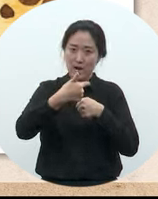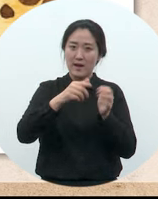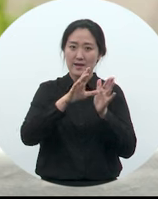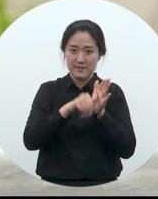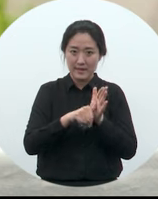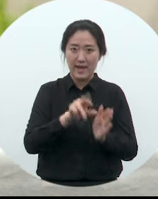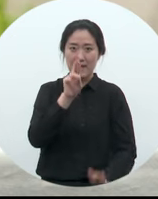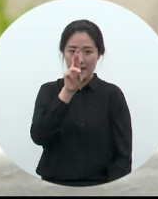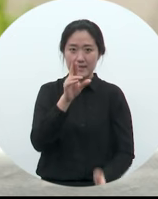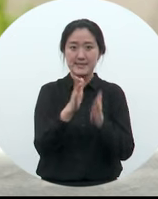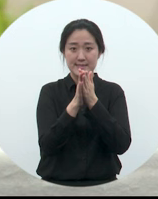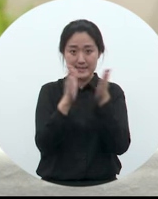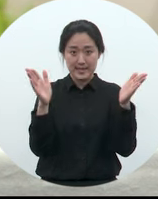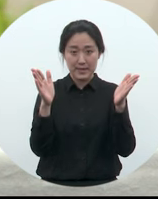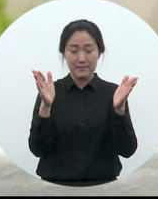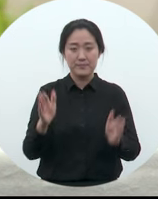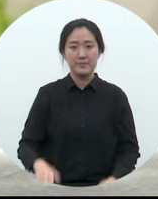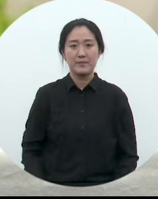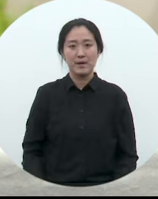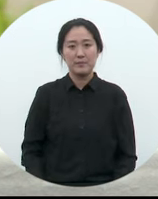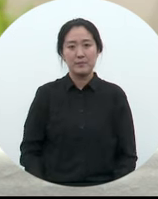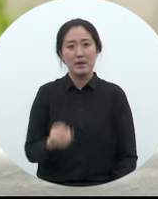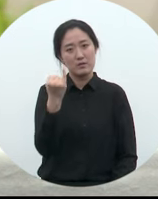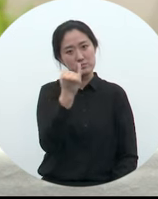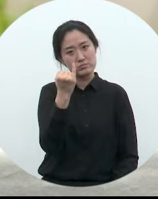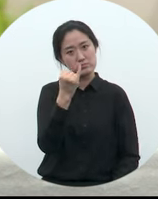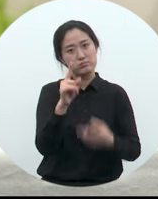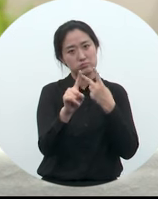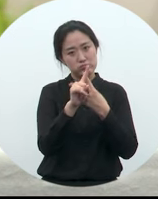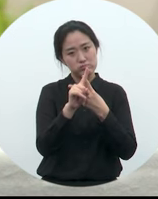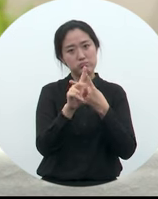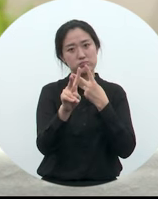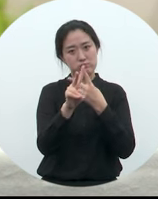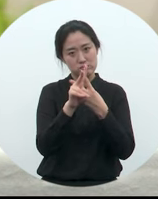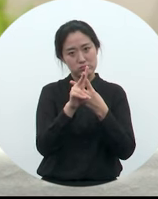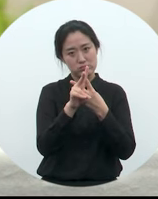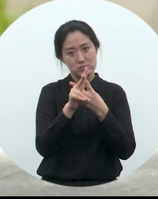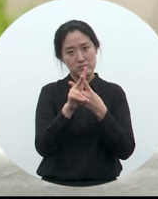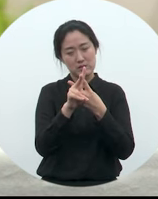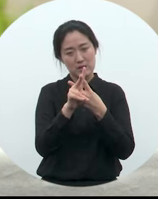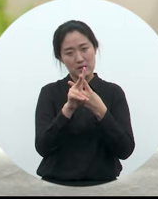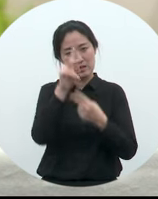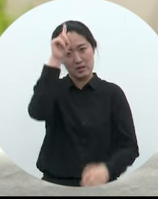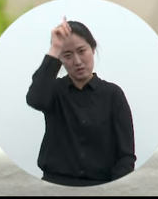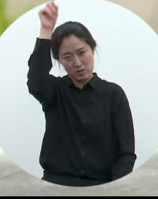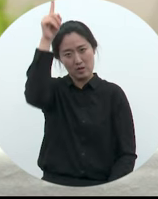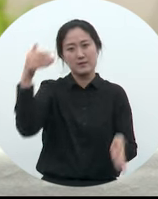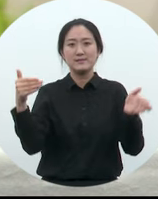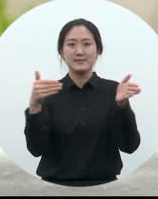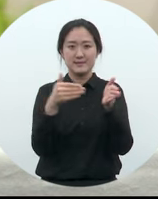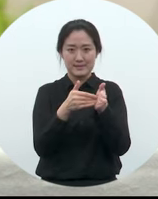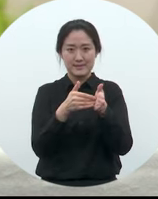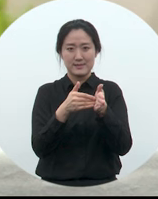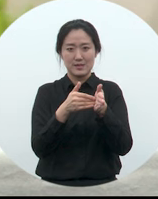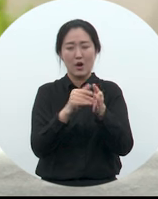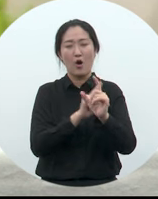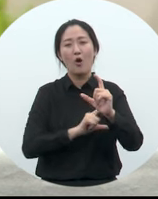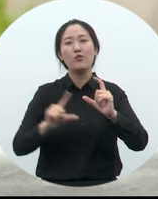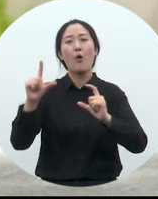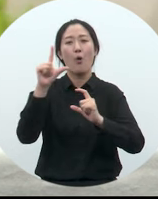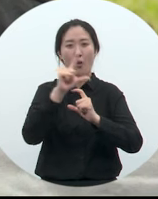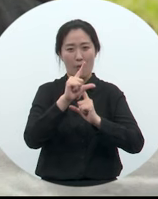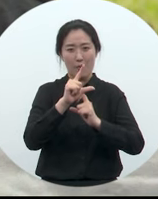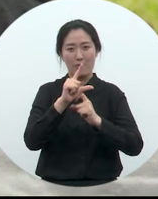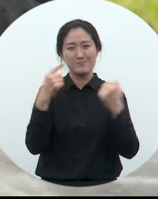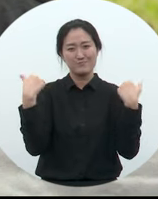초등학교 5학년이나 6학년 때 초경을 하니까 여자아이들 같은 경우는 중학교 1학년이나 2학년 때까지 성장을